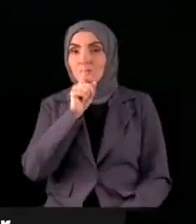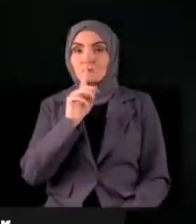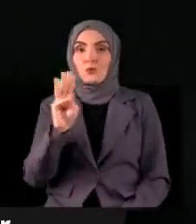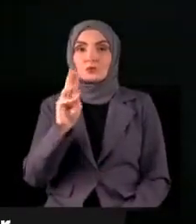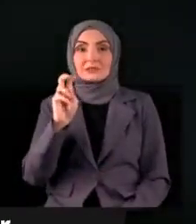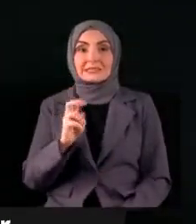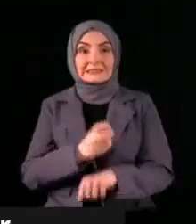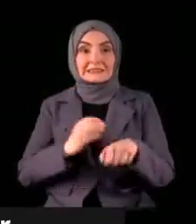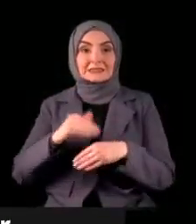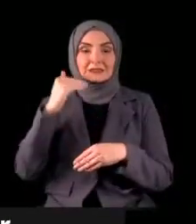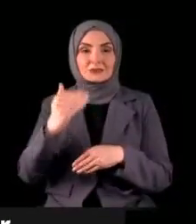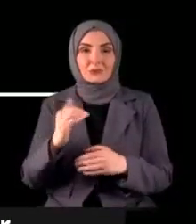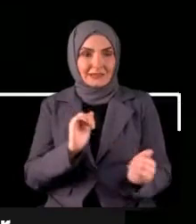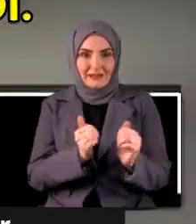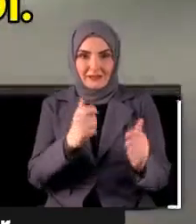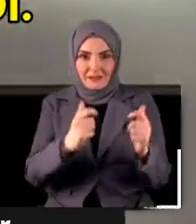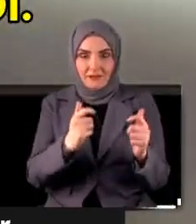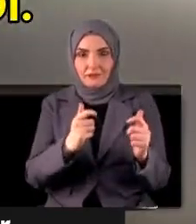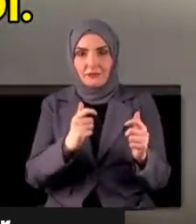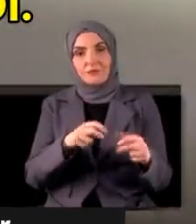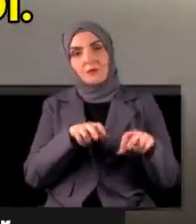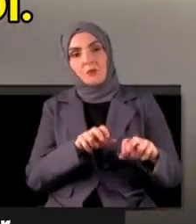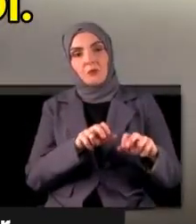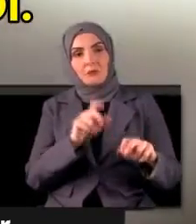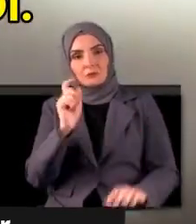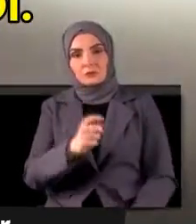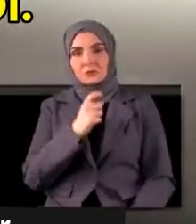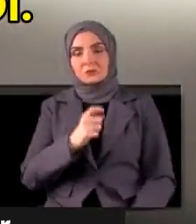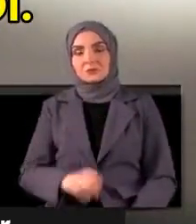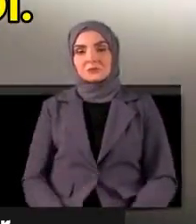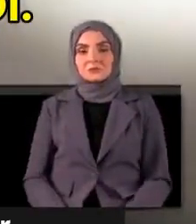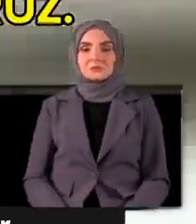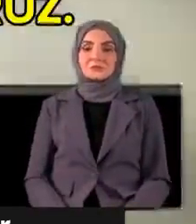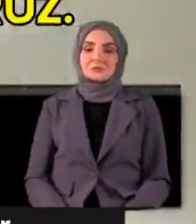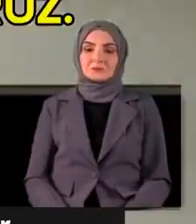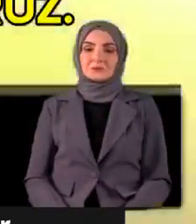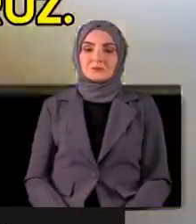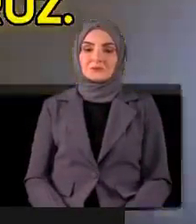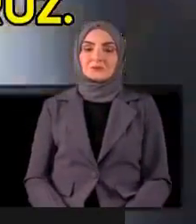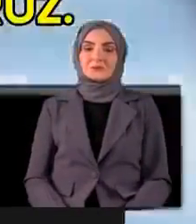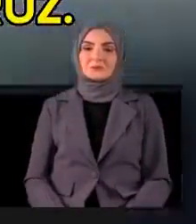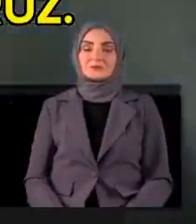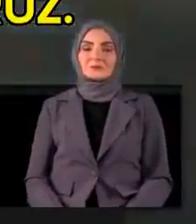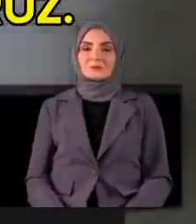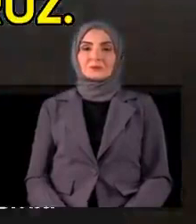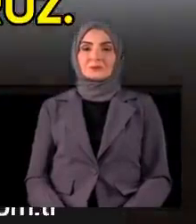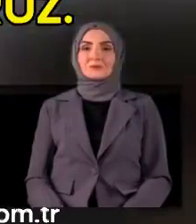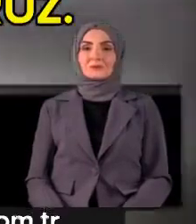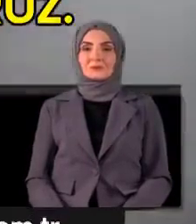sonra daracık bir yerde oturur halde bulundu. Allah'ın bir izniyle bir mucizeye şahit olacağız şimdi. Şimdi sizi kızımla